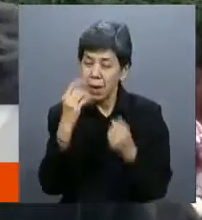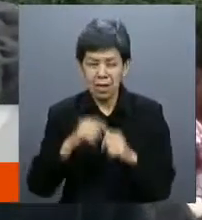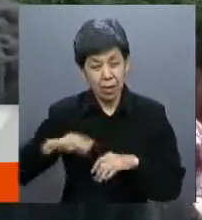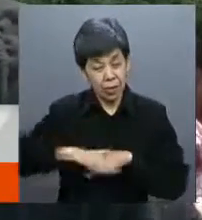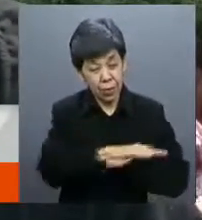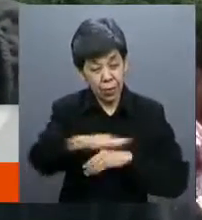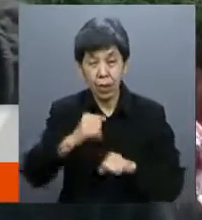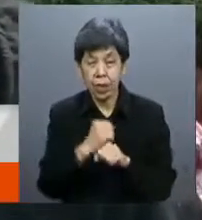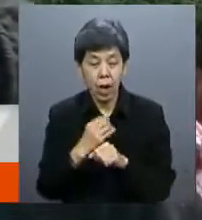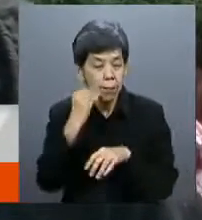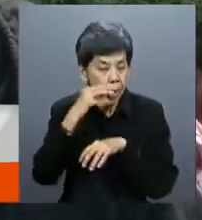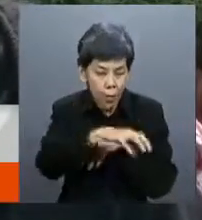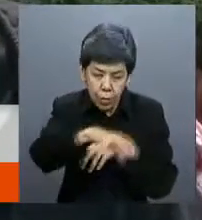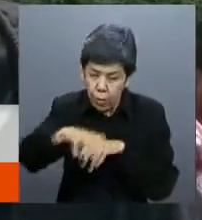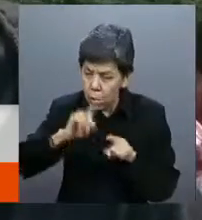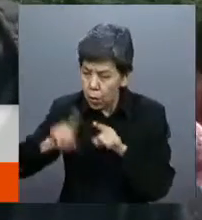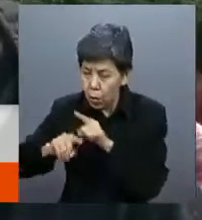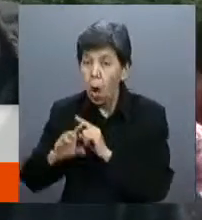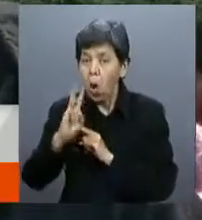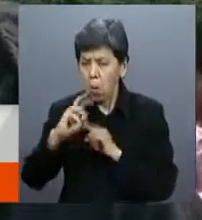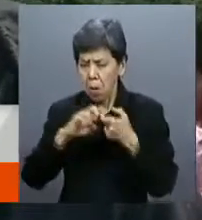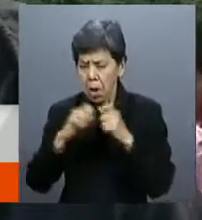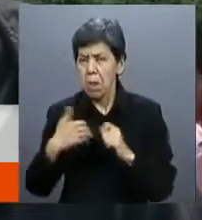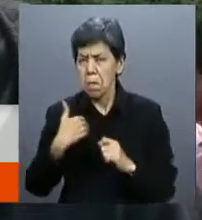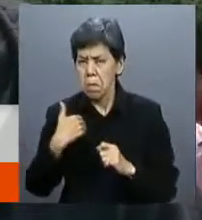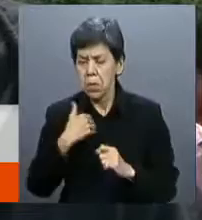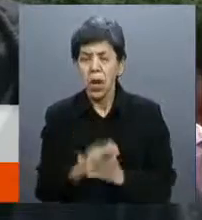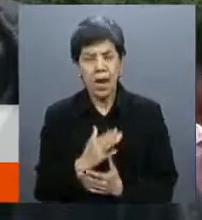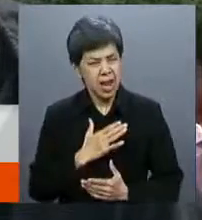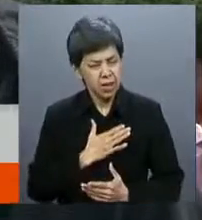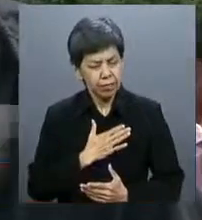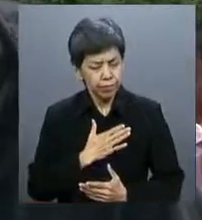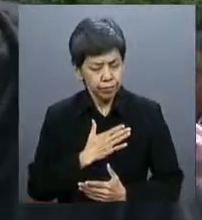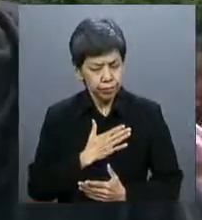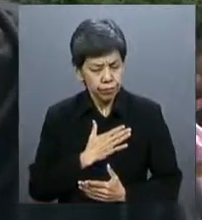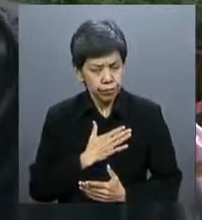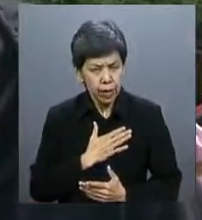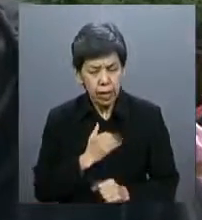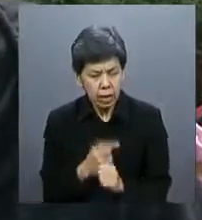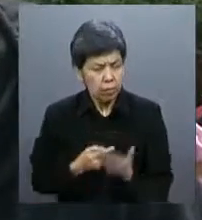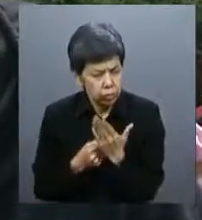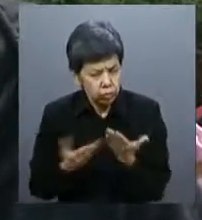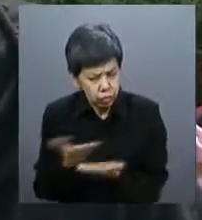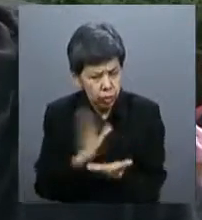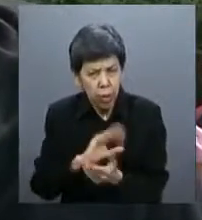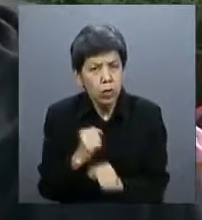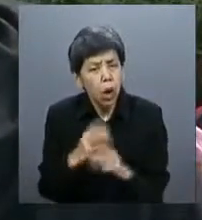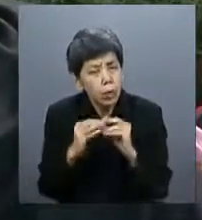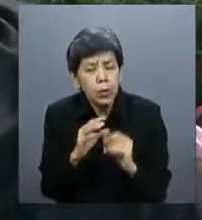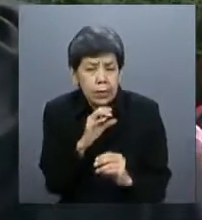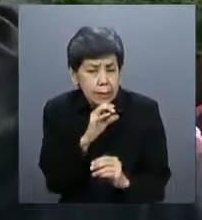พื้นที่6หมู่บ้านที่ได้รับผลกระทบนะคะแต่ว่าเราไม่ให้เข้าอบต.เขาทำหนังสือไปที่หมู่บ้านบอกว่าขอประชุม